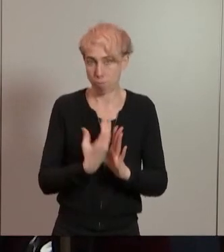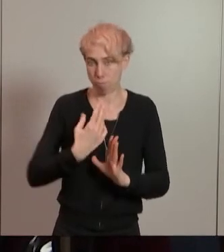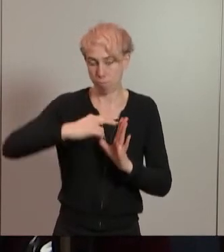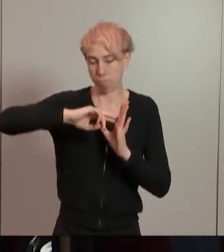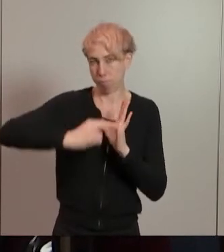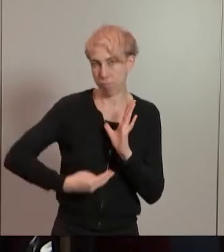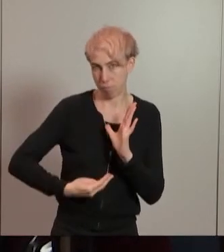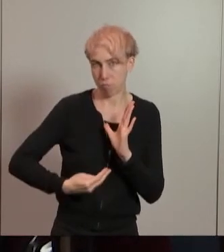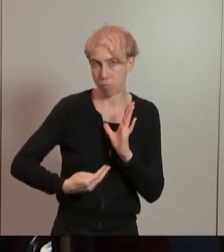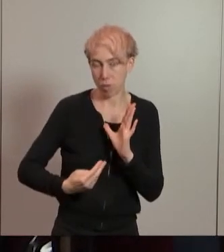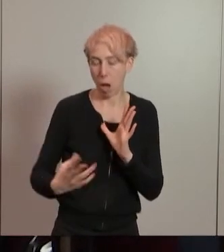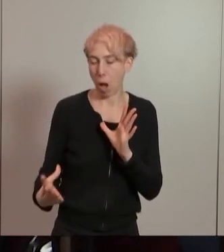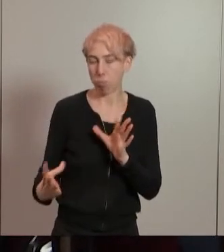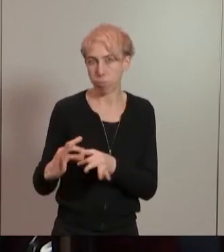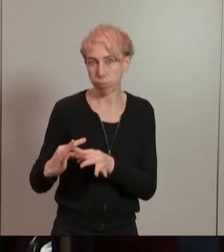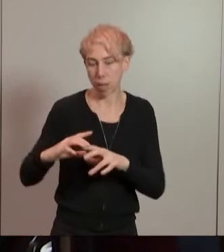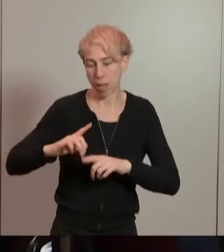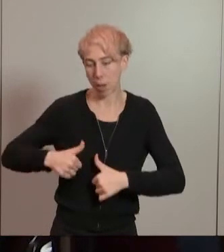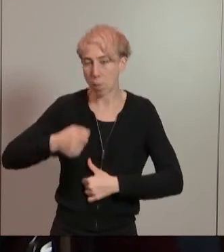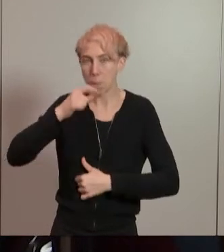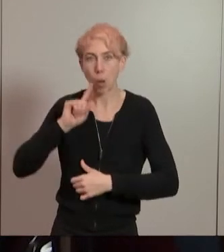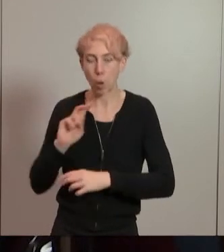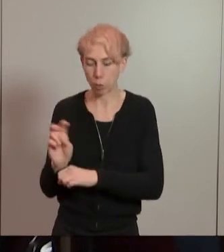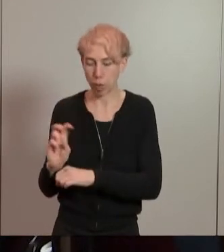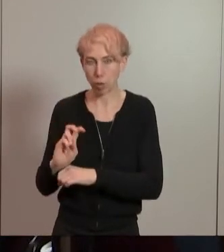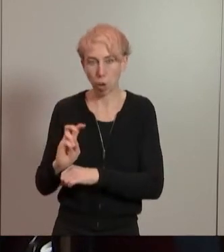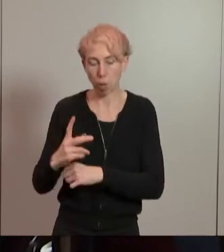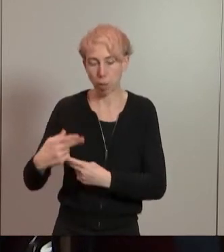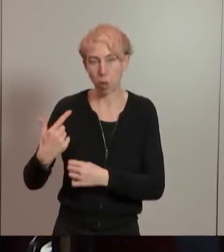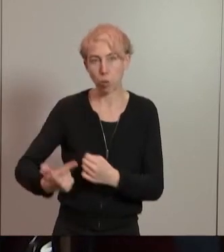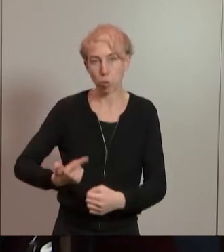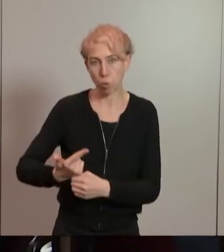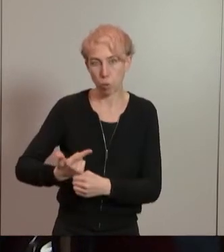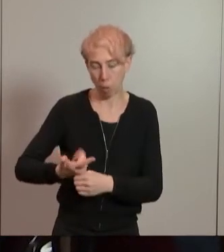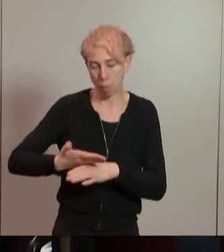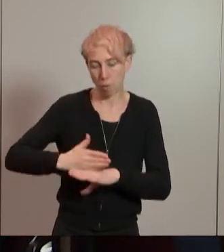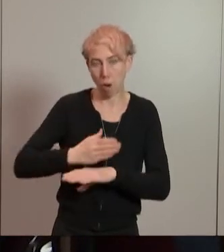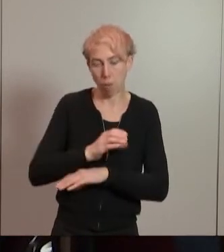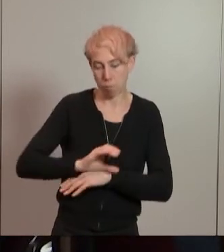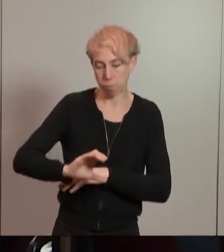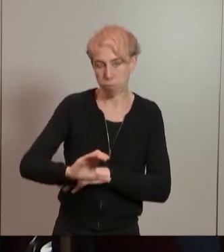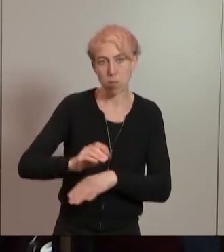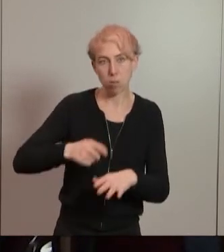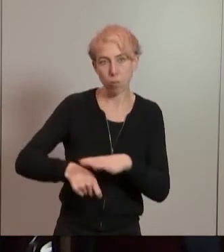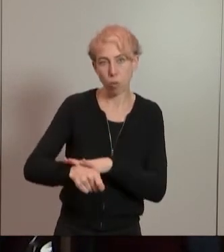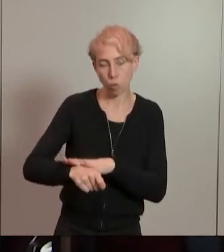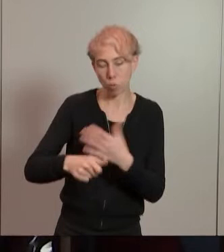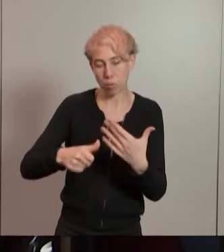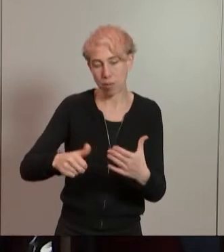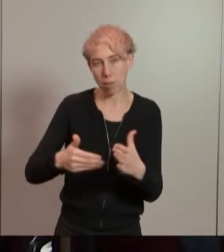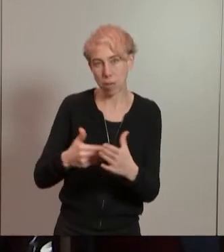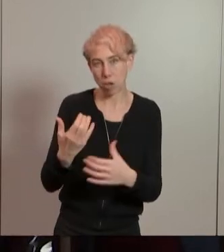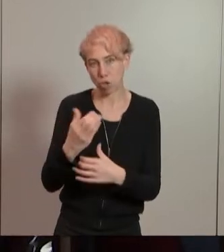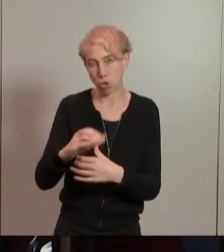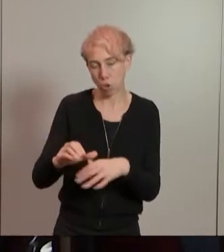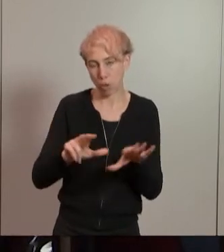partenariat avec l'École des parents et des éducateurs pour une durée de 2 ans. Elle prévoit une subvention annuelle de 16 184 euros